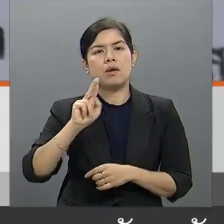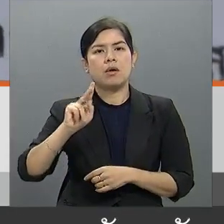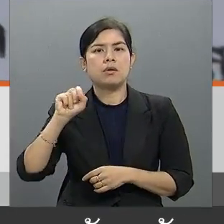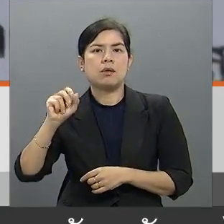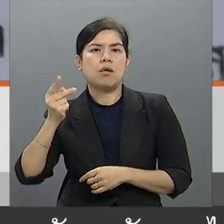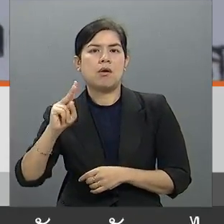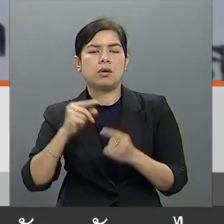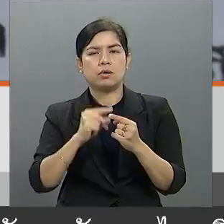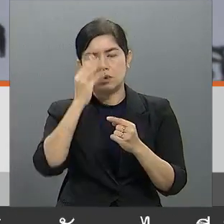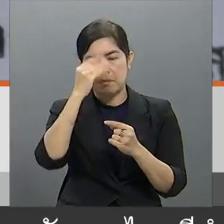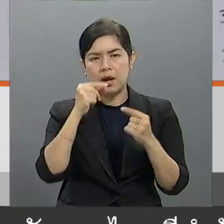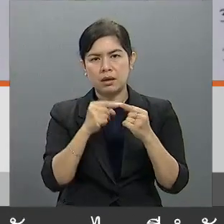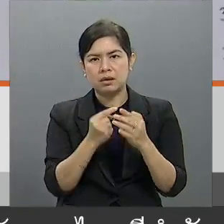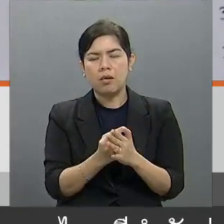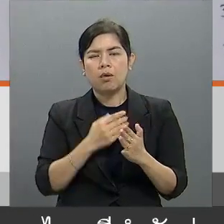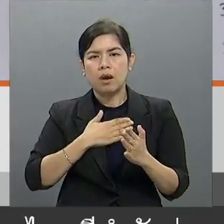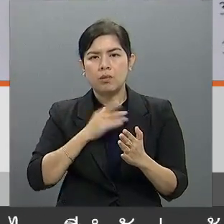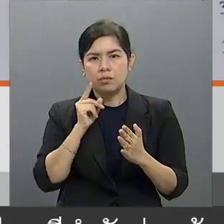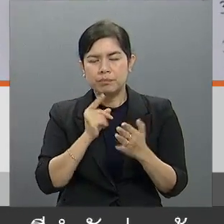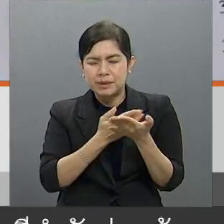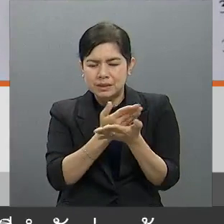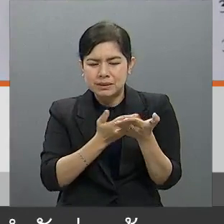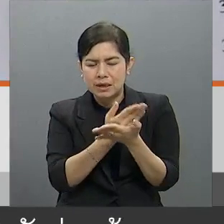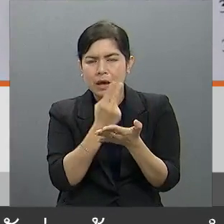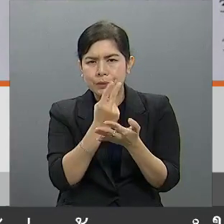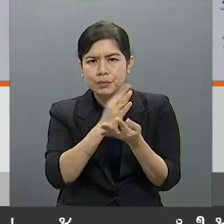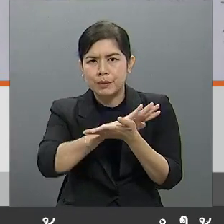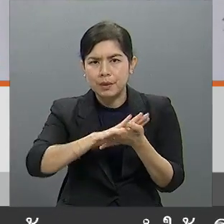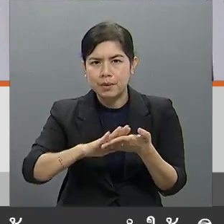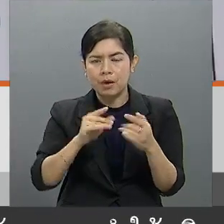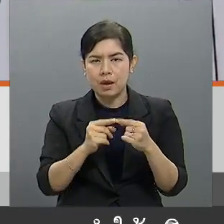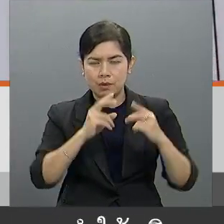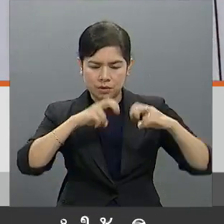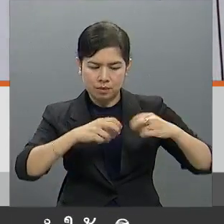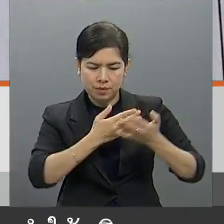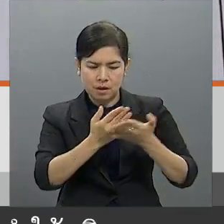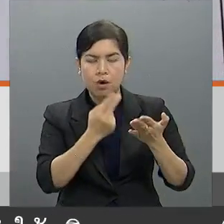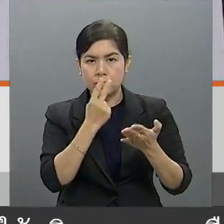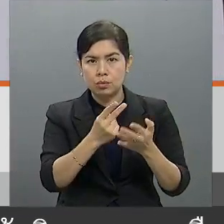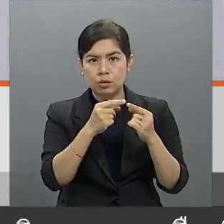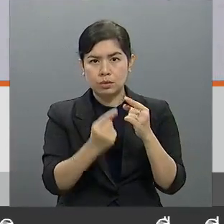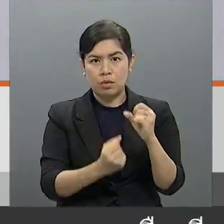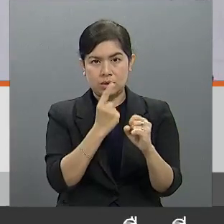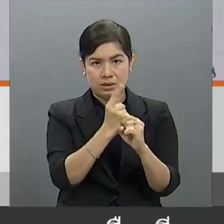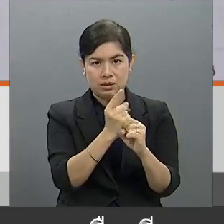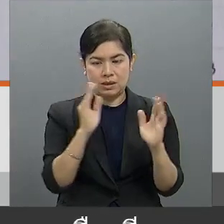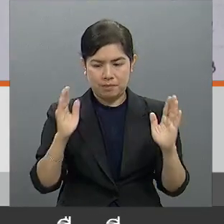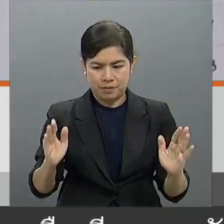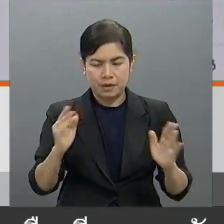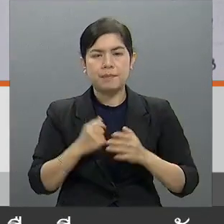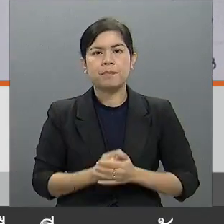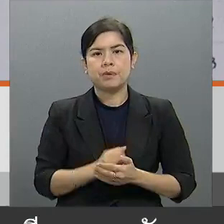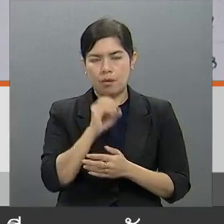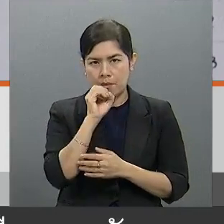ณาอย่างถี่ถ้วนแล้วหลังจากได้เข้ามาศึกษาข้อมูลเป็นเวลา1ปีพร้อมกับย้ำว่า